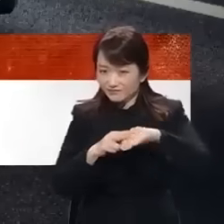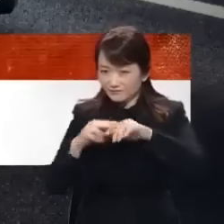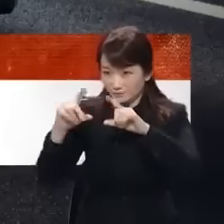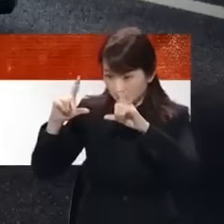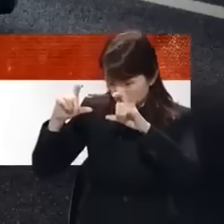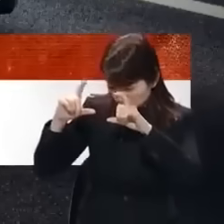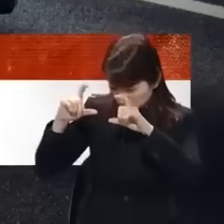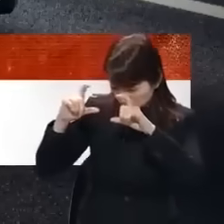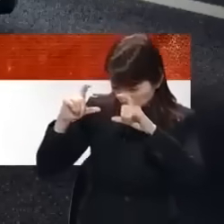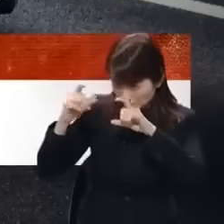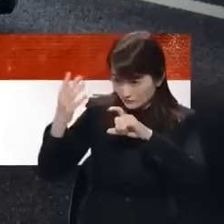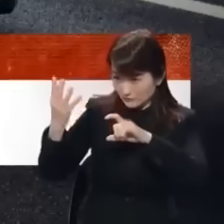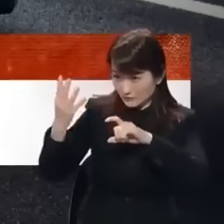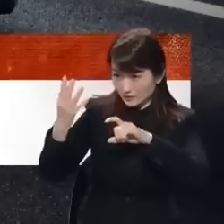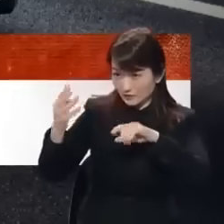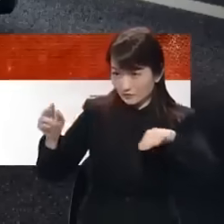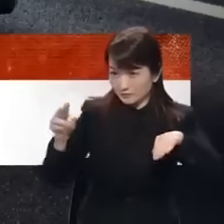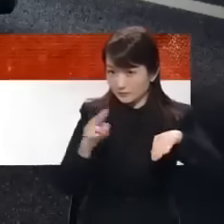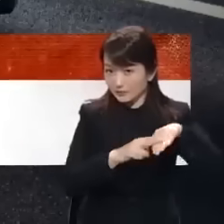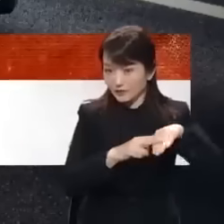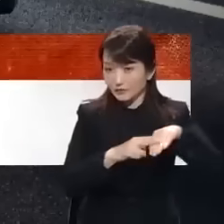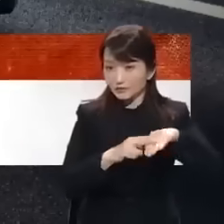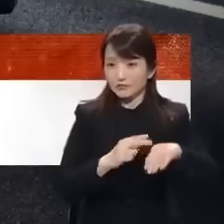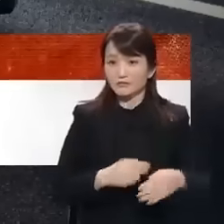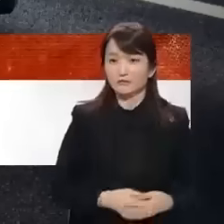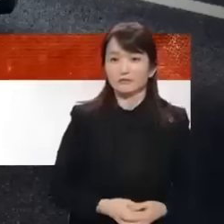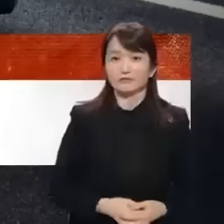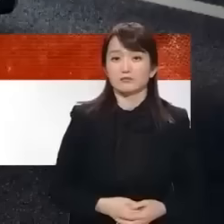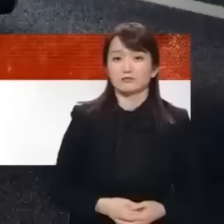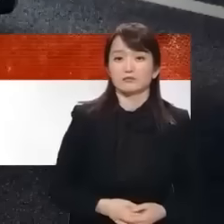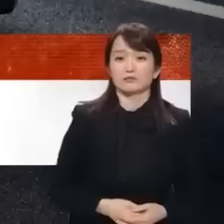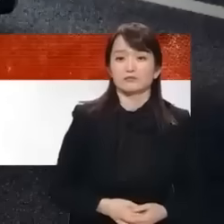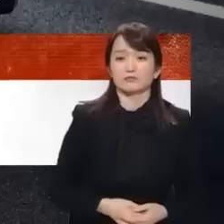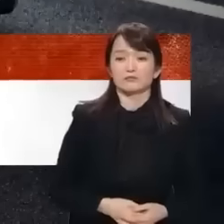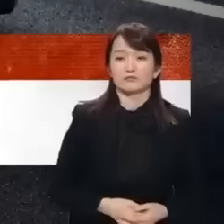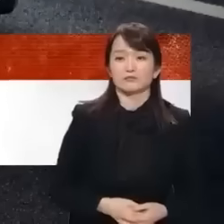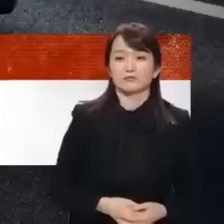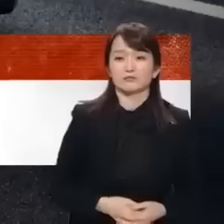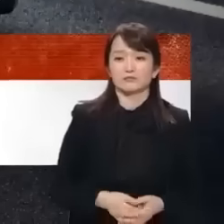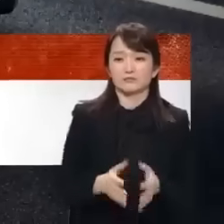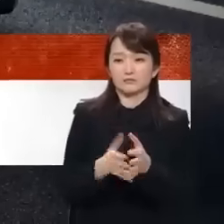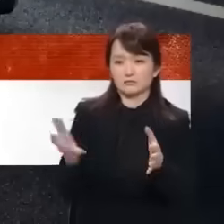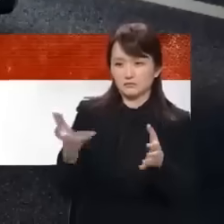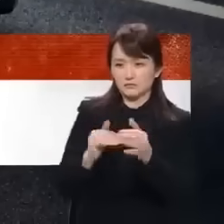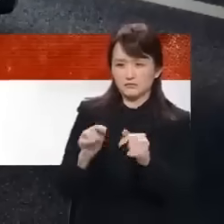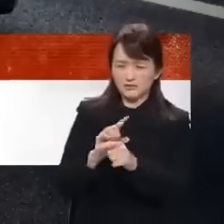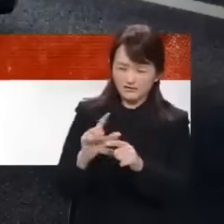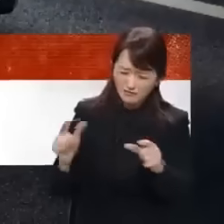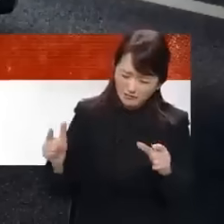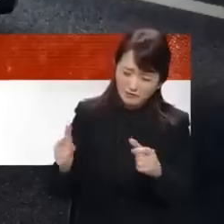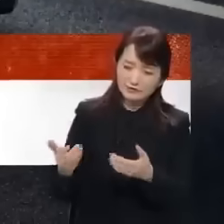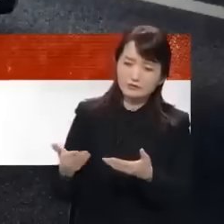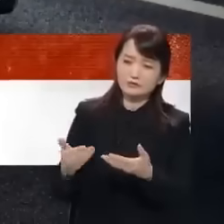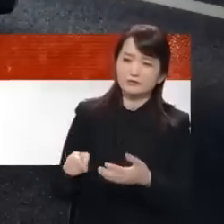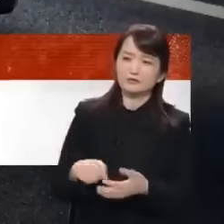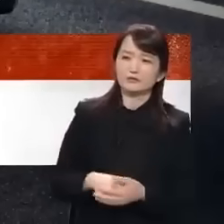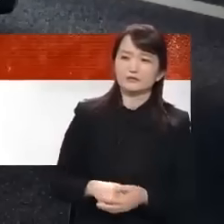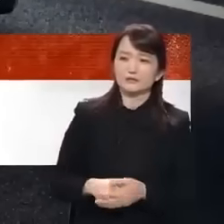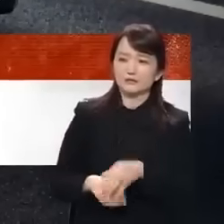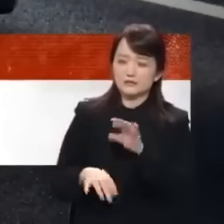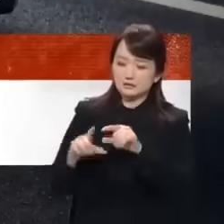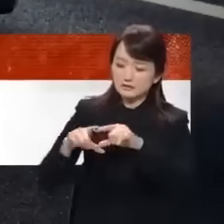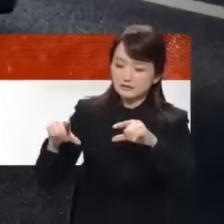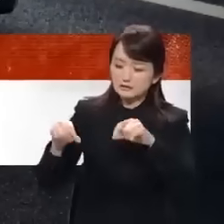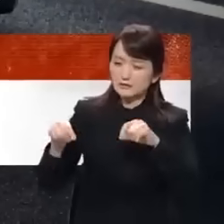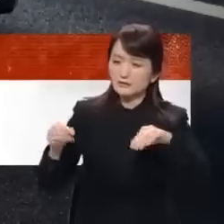사진 찍은 거 이렇게 올려놨더라고요. 입주민분들이 다 가지가지 한다고. 거기에 이제 스티커 사진